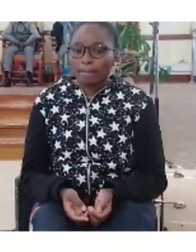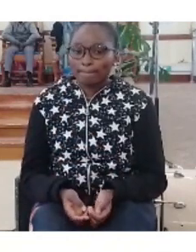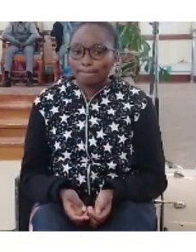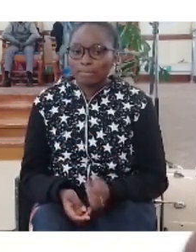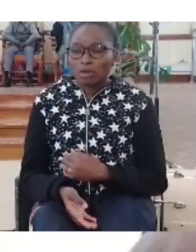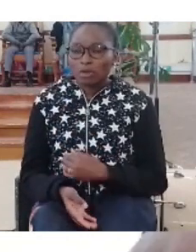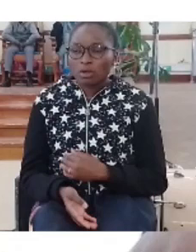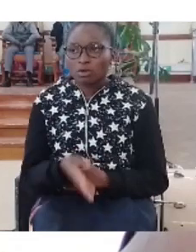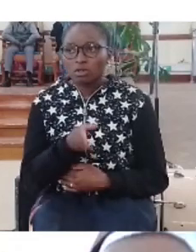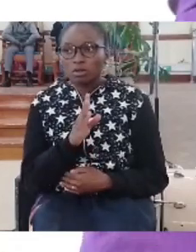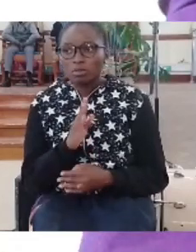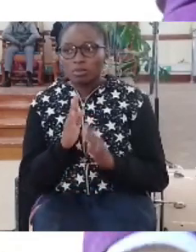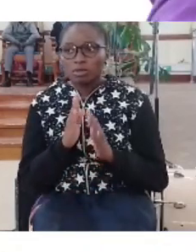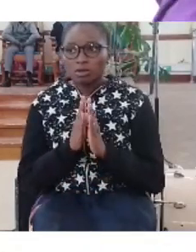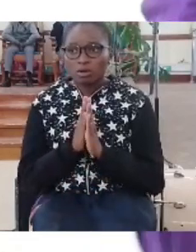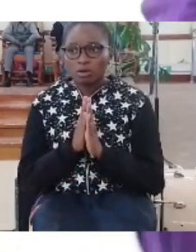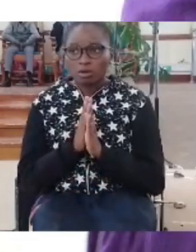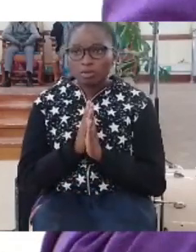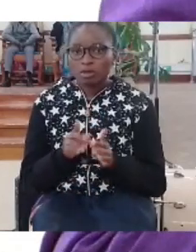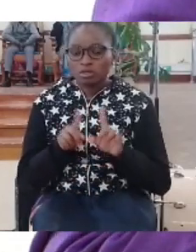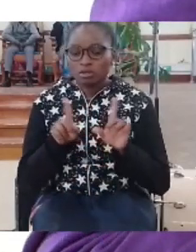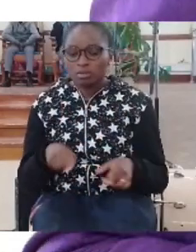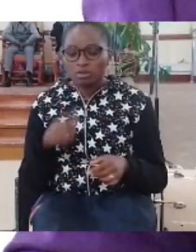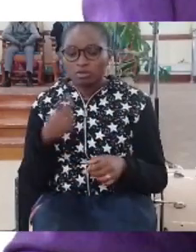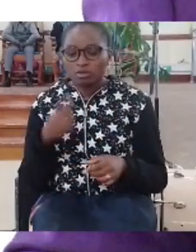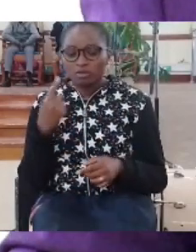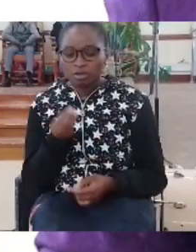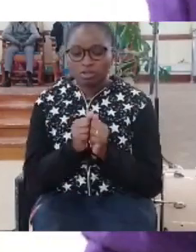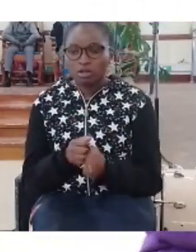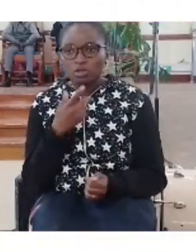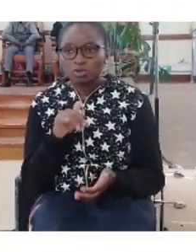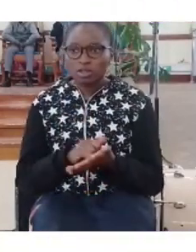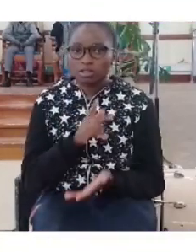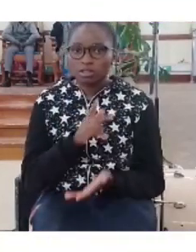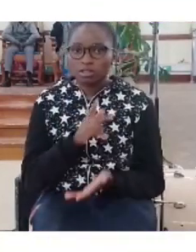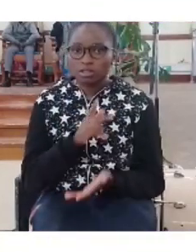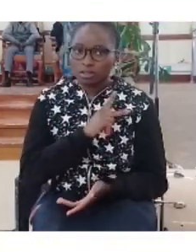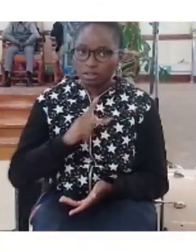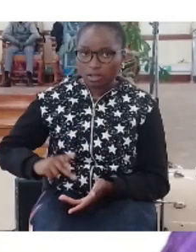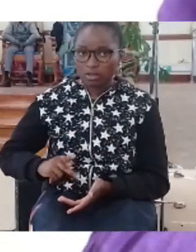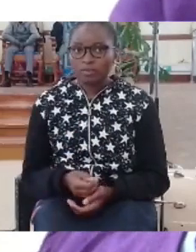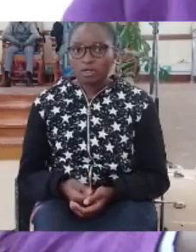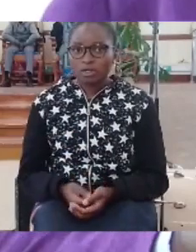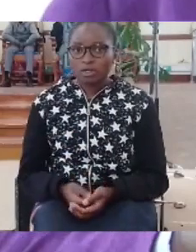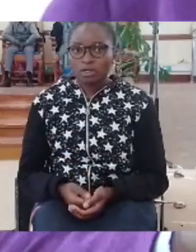mahoya make methaini ya kurianira na nikio muthamaki erirwo ni